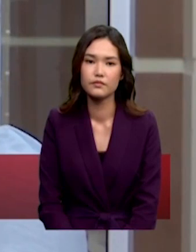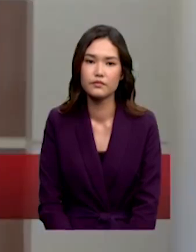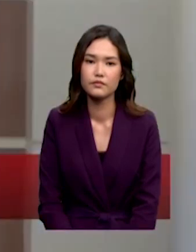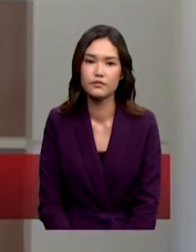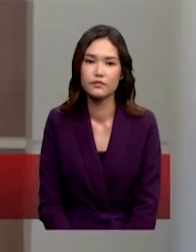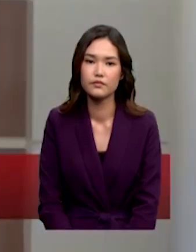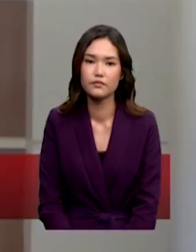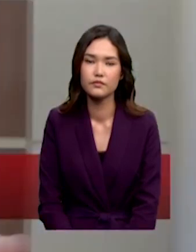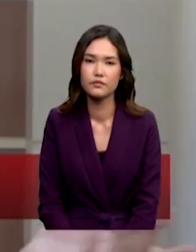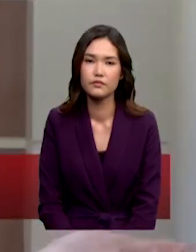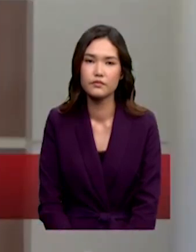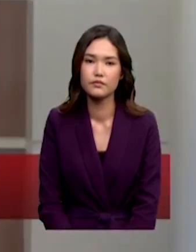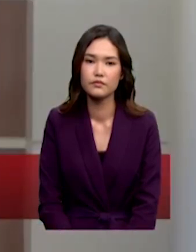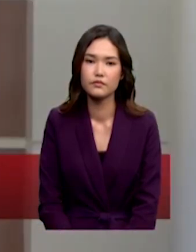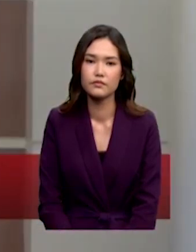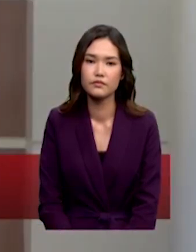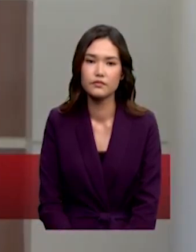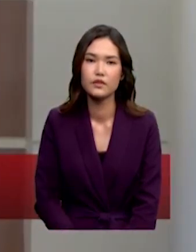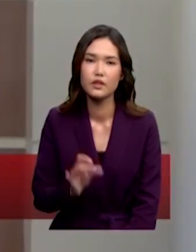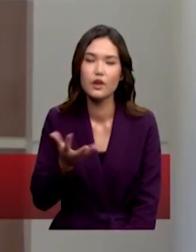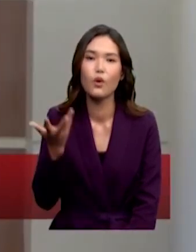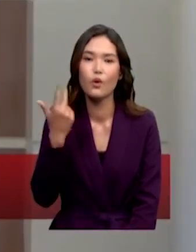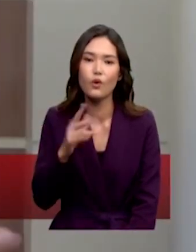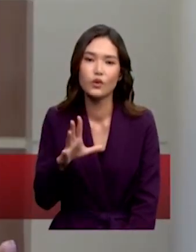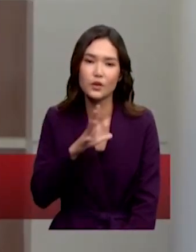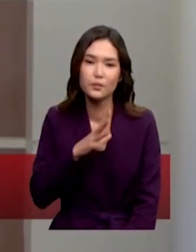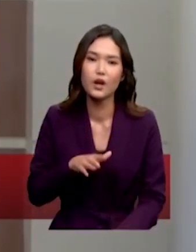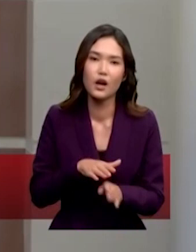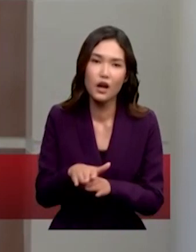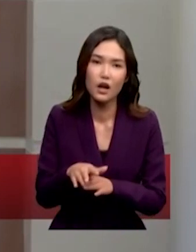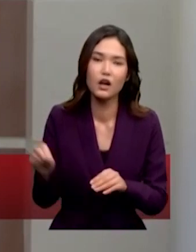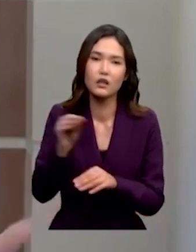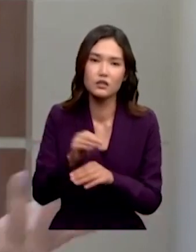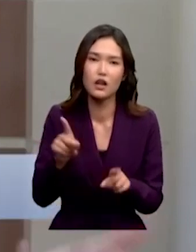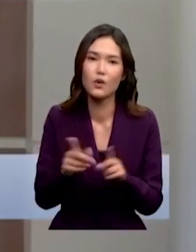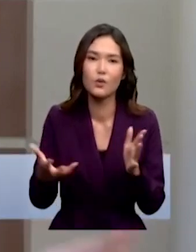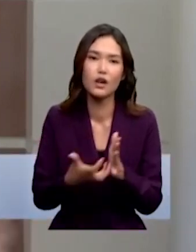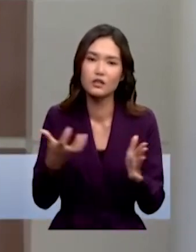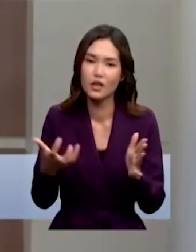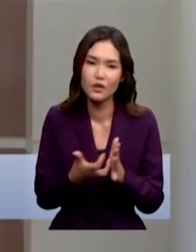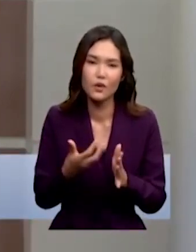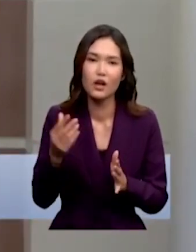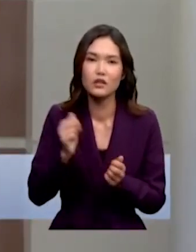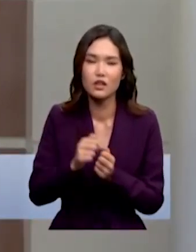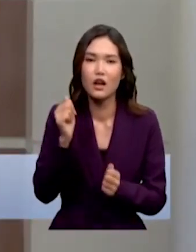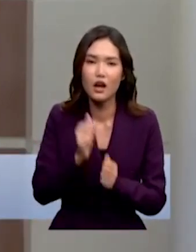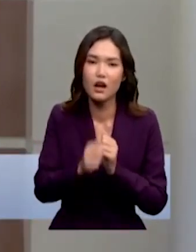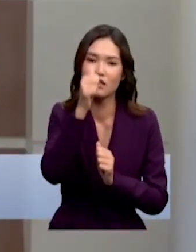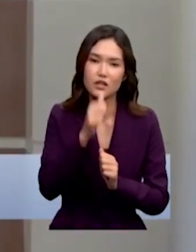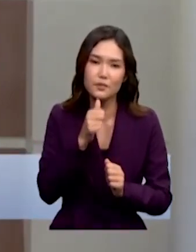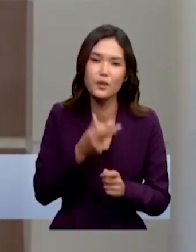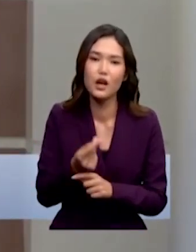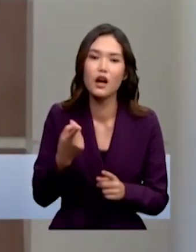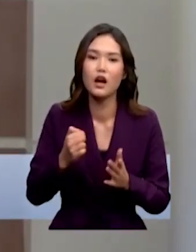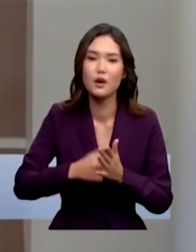приложении. И сколько баланс не пополняй, не хватает, да еще и дороже чуть ли не с каждым месяцем. А все потому,